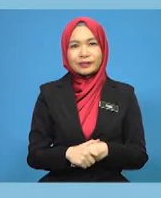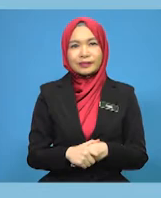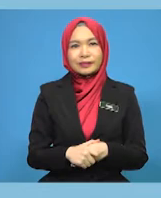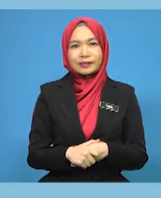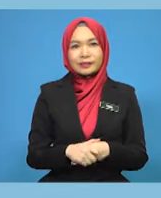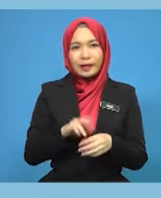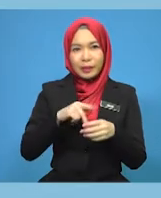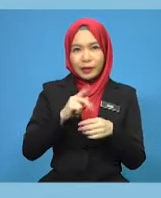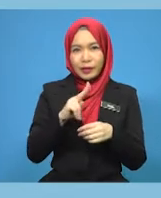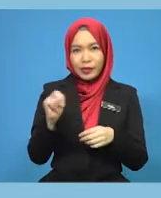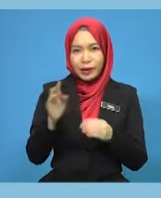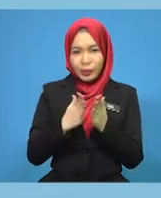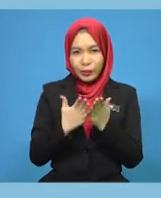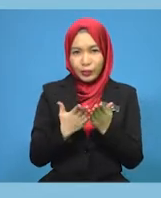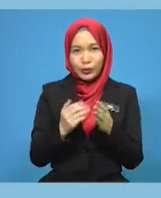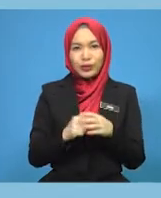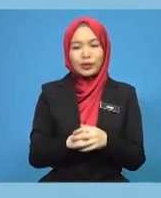penerbitan